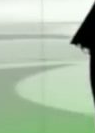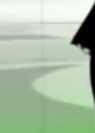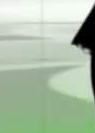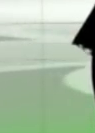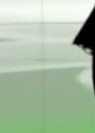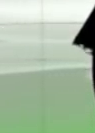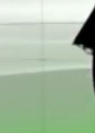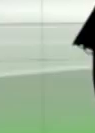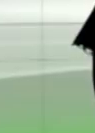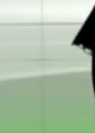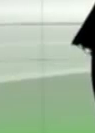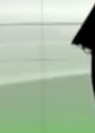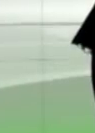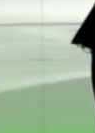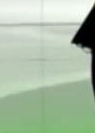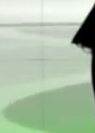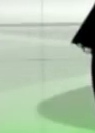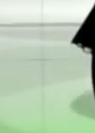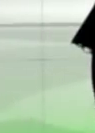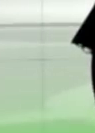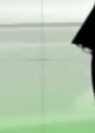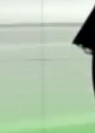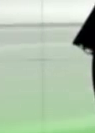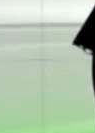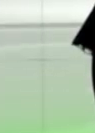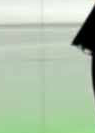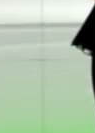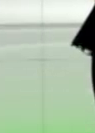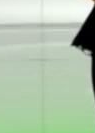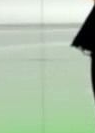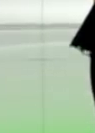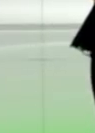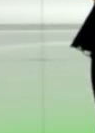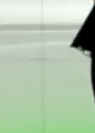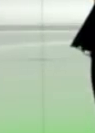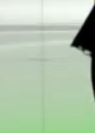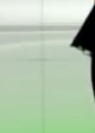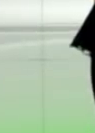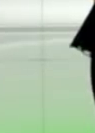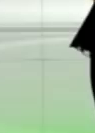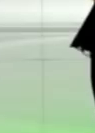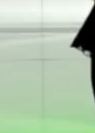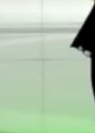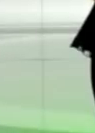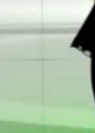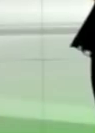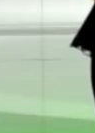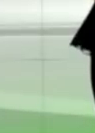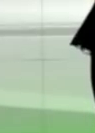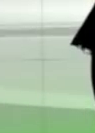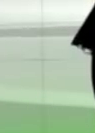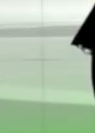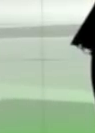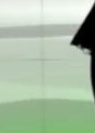табыс салығының өтелгендігі туралы зейнетақы төлемдерін алушылардың ұялы телефондарына SMS жіберу арқылы, электрондық поштаға